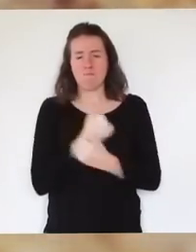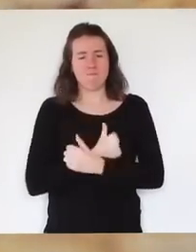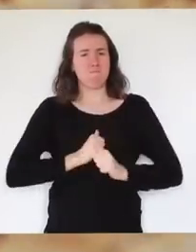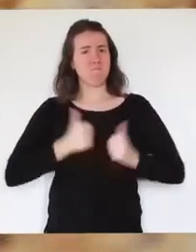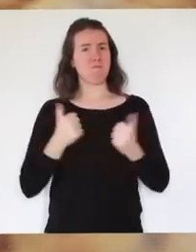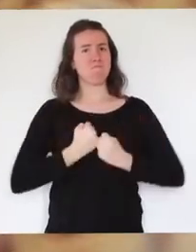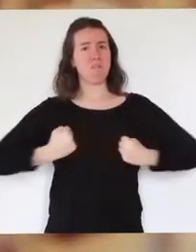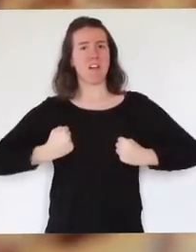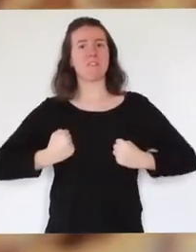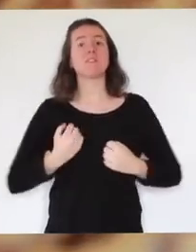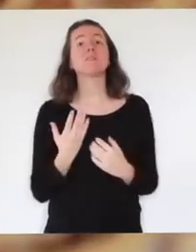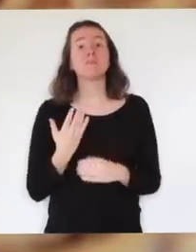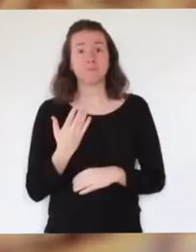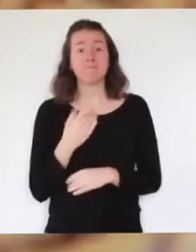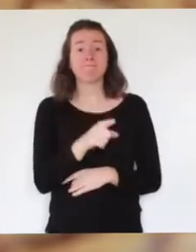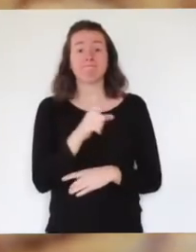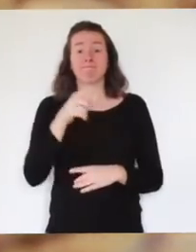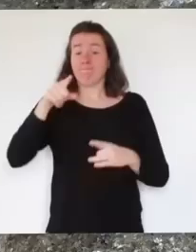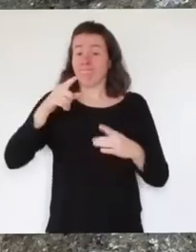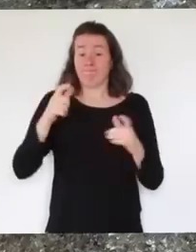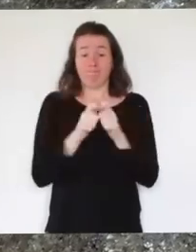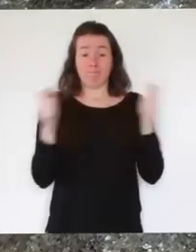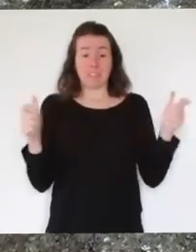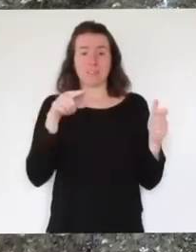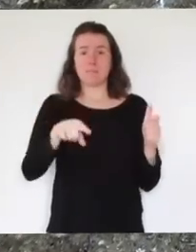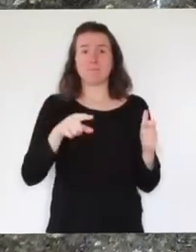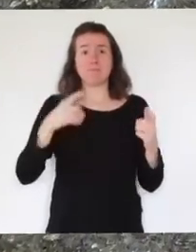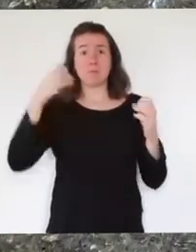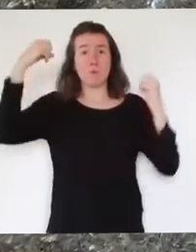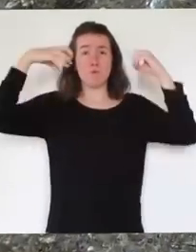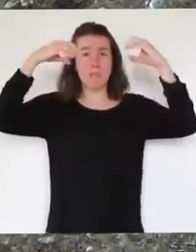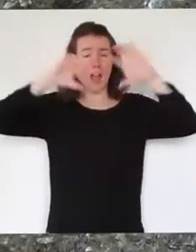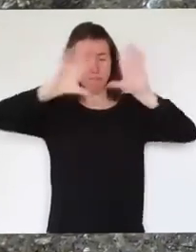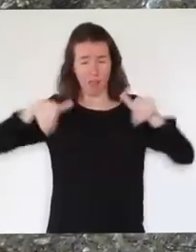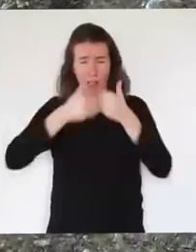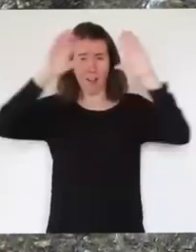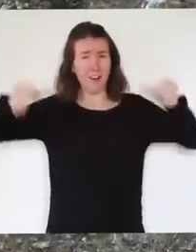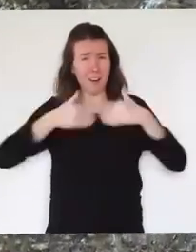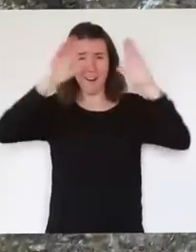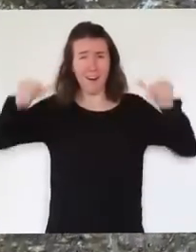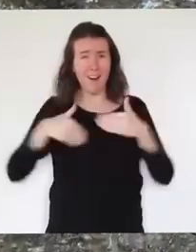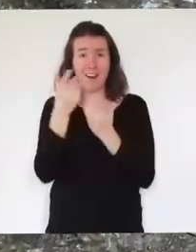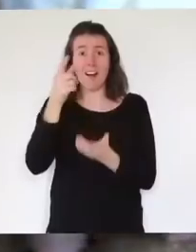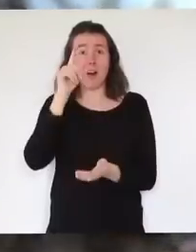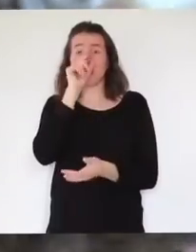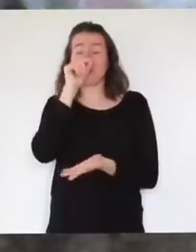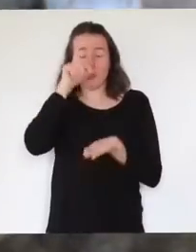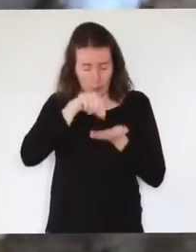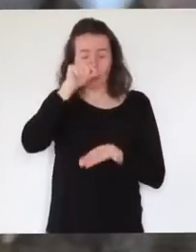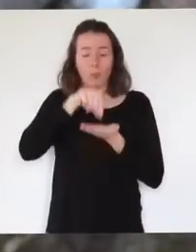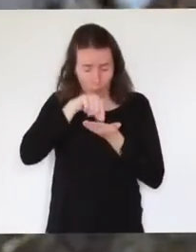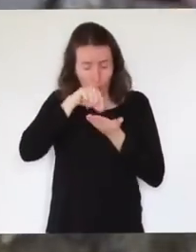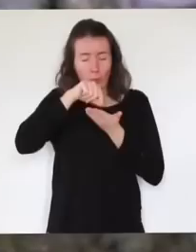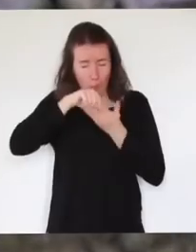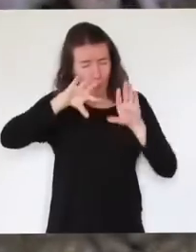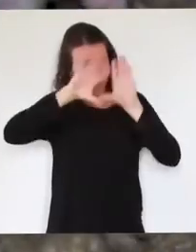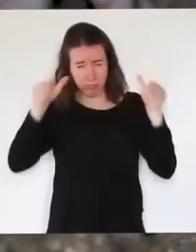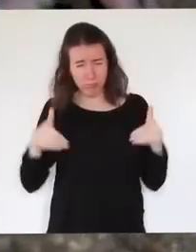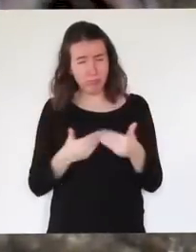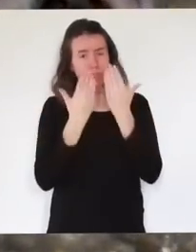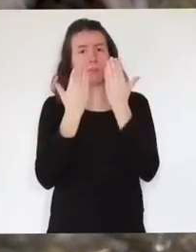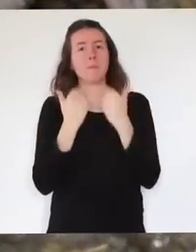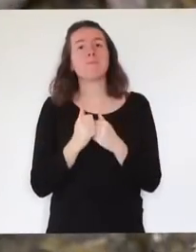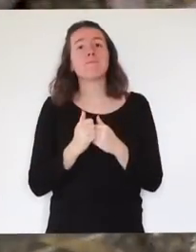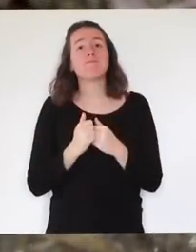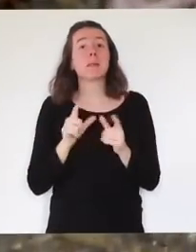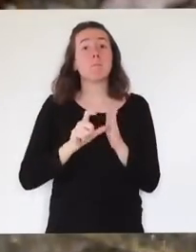élevage, la lumière est allumée en permanence, incitant les oiseaux à s'alimenter en continu. Résultat, le développement